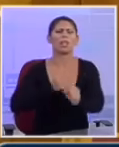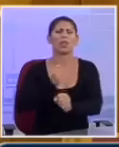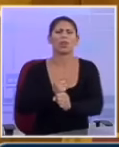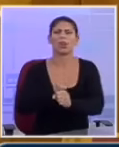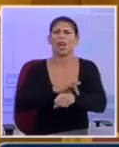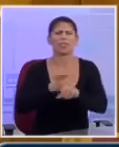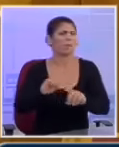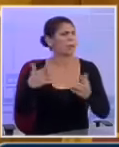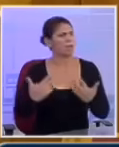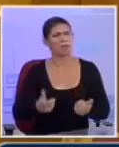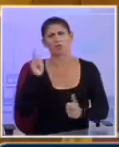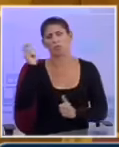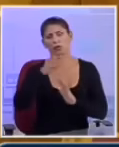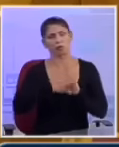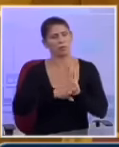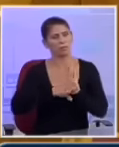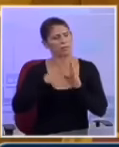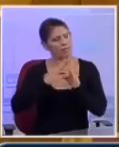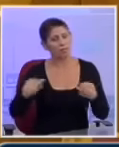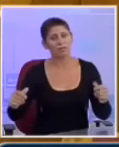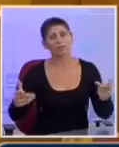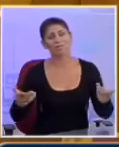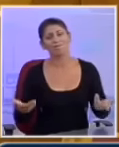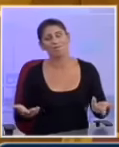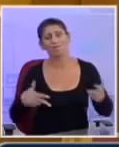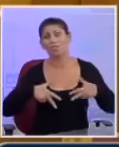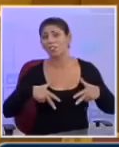εξαλείψετε. Και έτσι και η κυβέρνησή σας